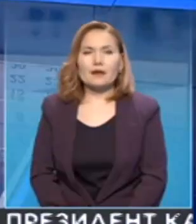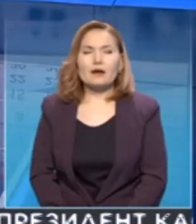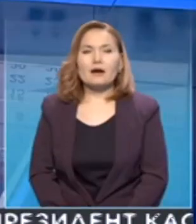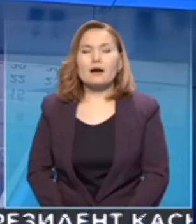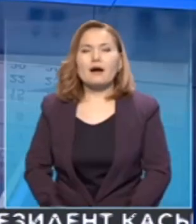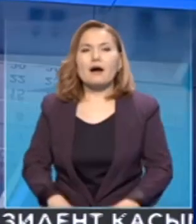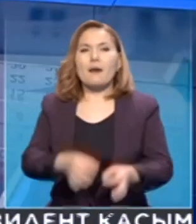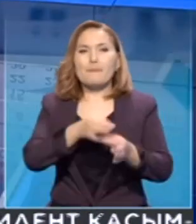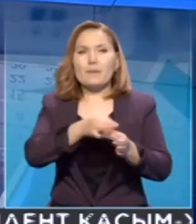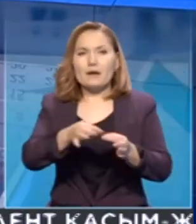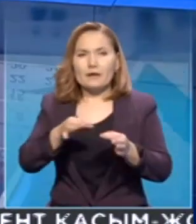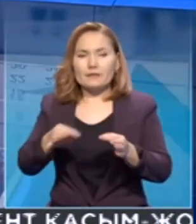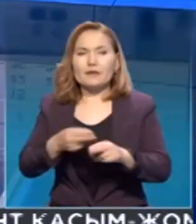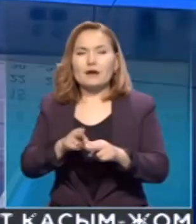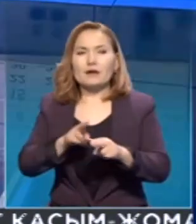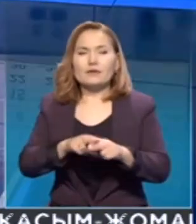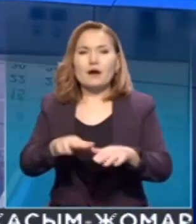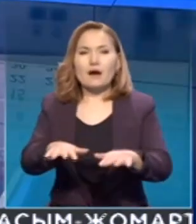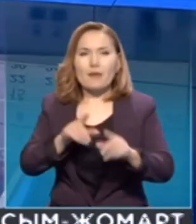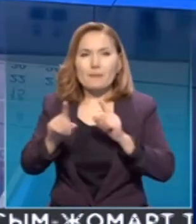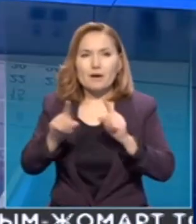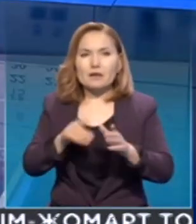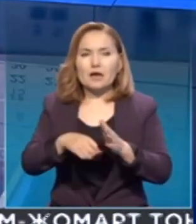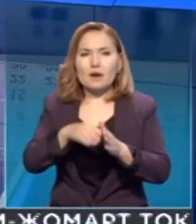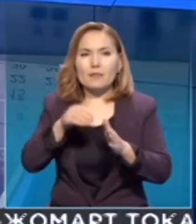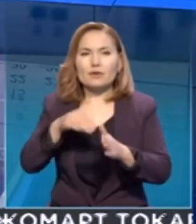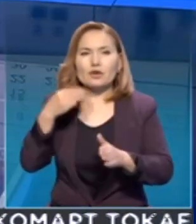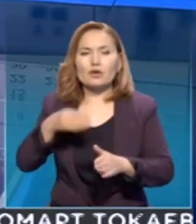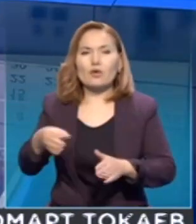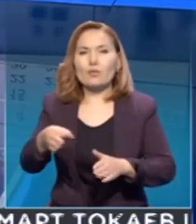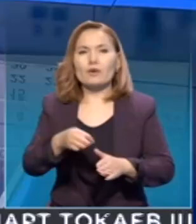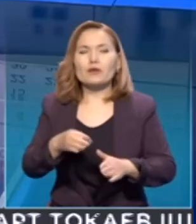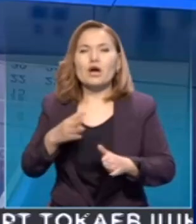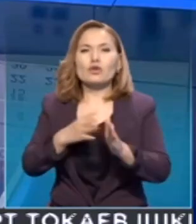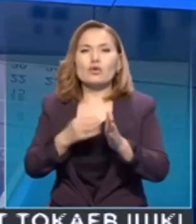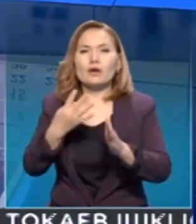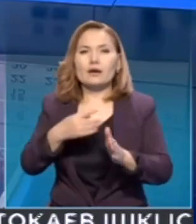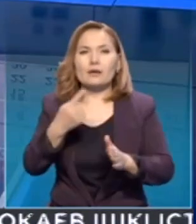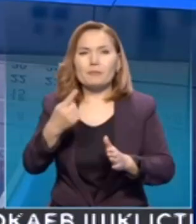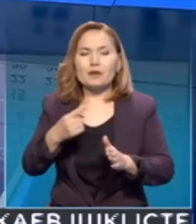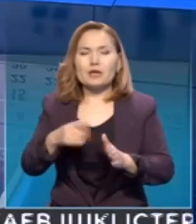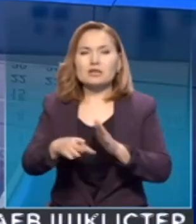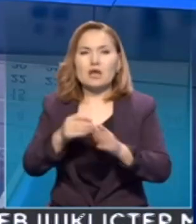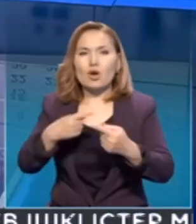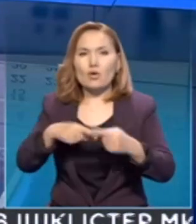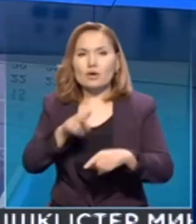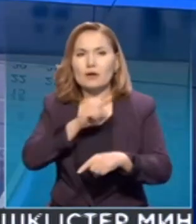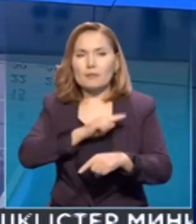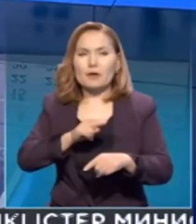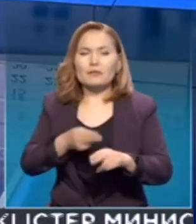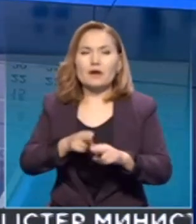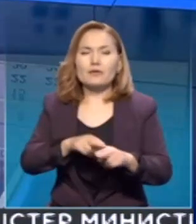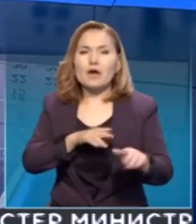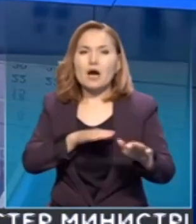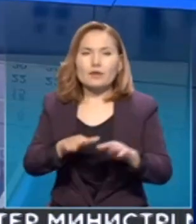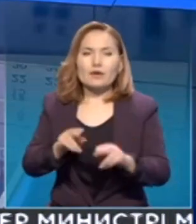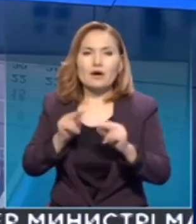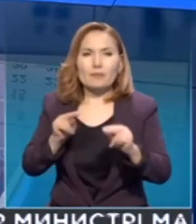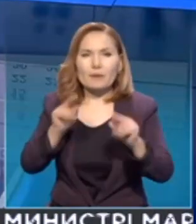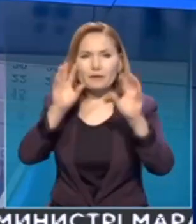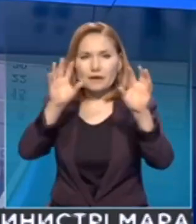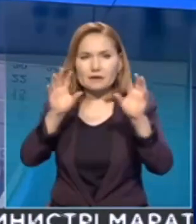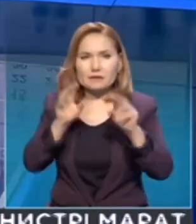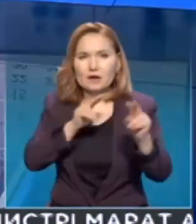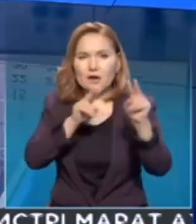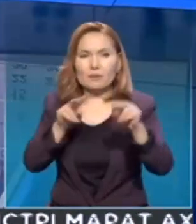Мәжіліс пен мәслихат сайлауында Түркістан облысы бойынша 941 сайлау учаскесі жұмыс істейді. Науқанның ашықтығы мен заңдылығын бақылау